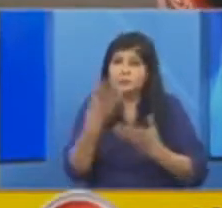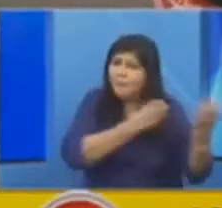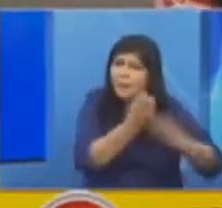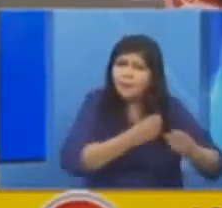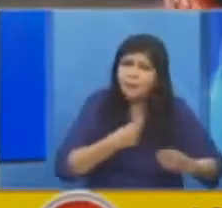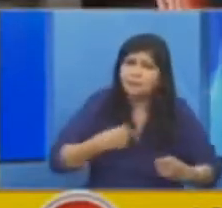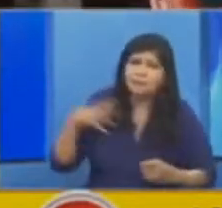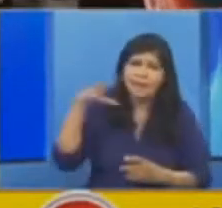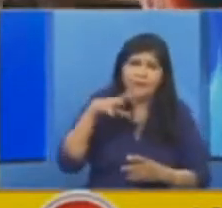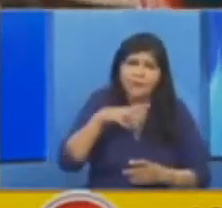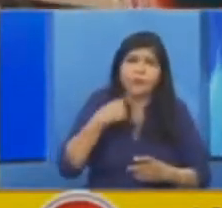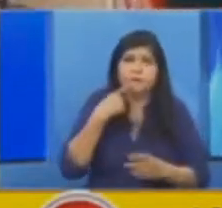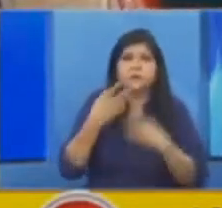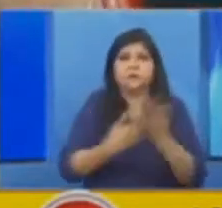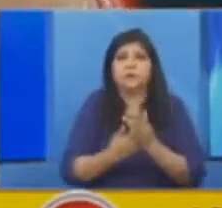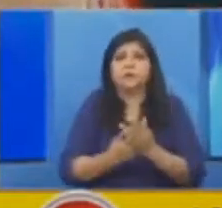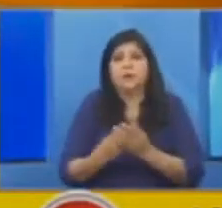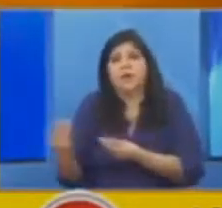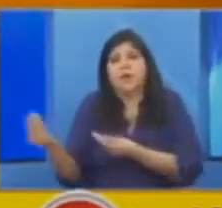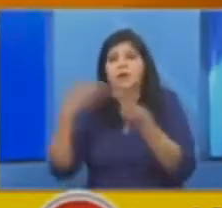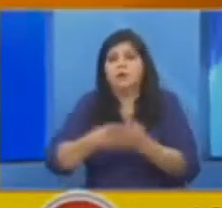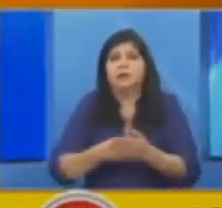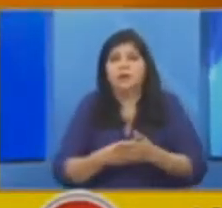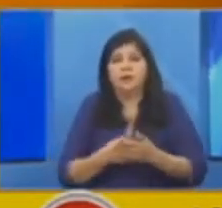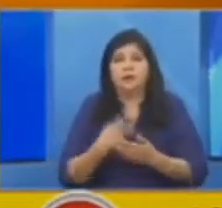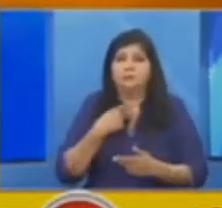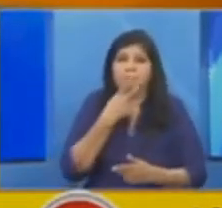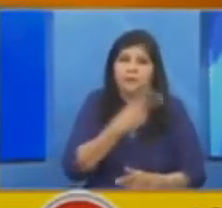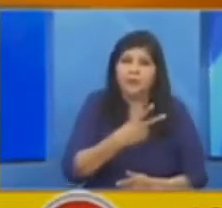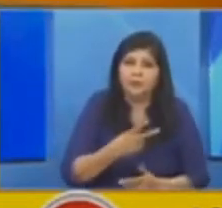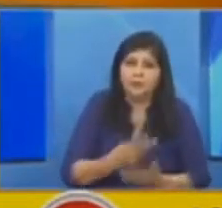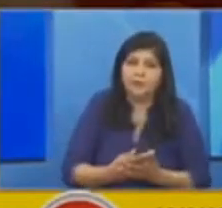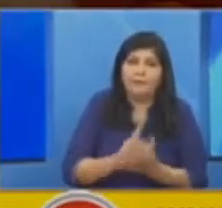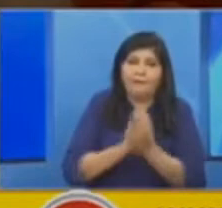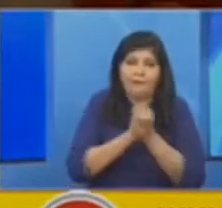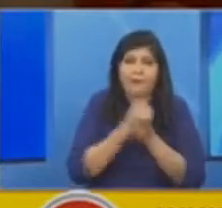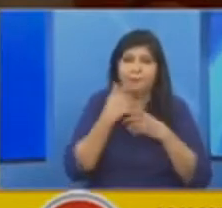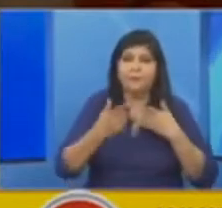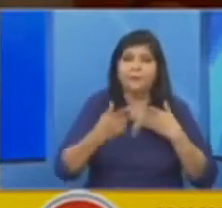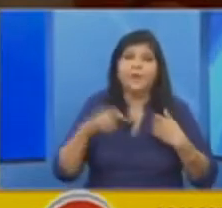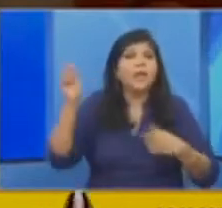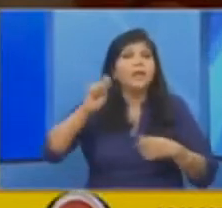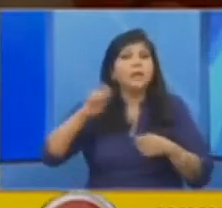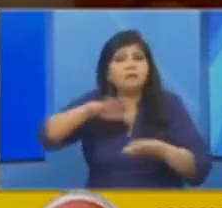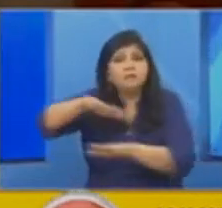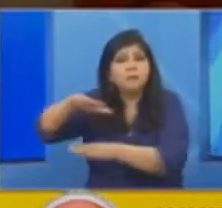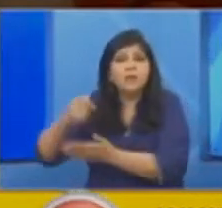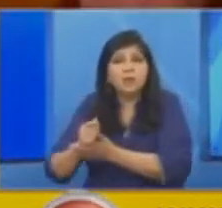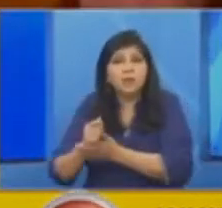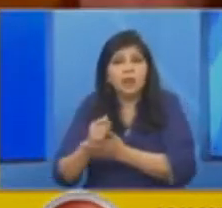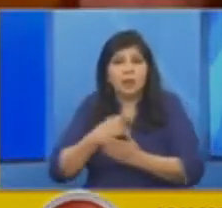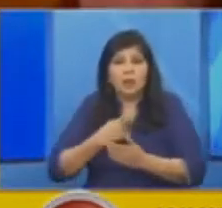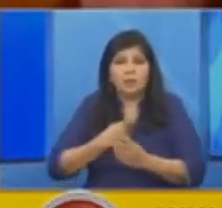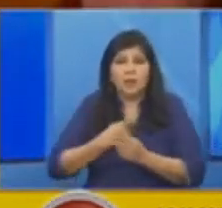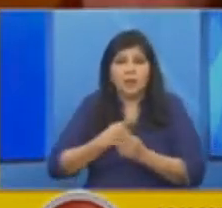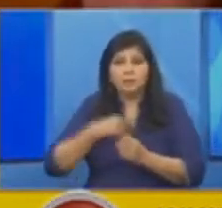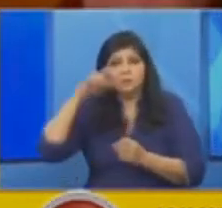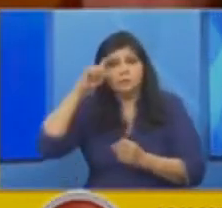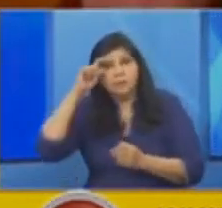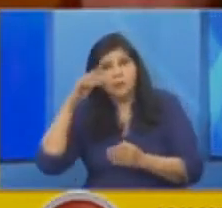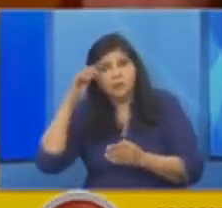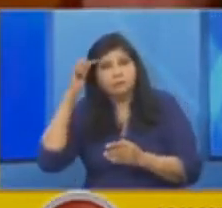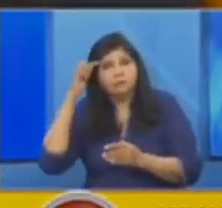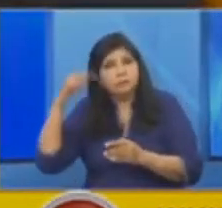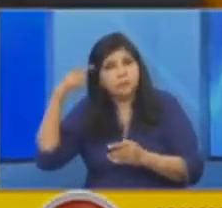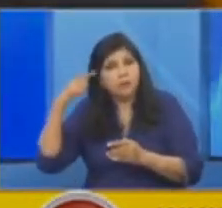शायद एक नया काम सामने आ जाएगा साथियों, खिलोने जहां एक्टिविटी को बढ़ाने वाले होते हैं,